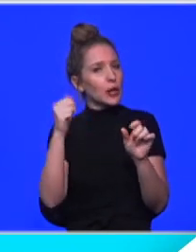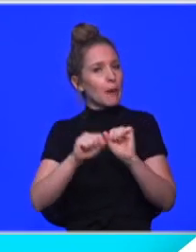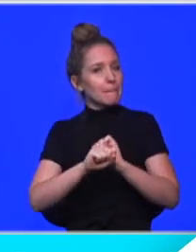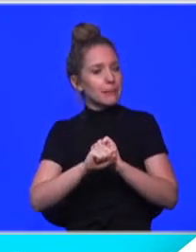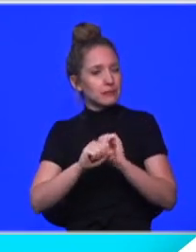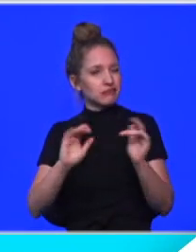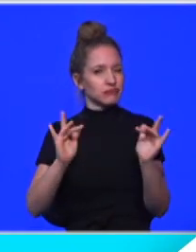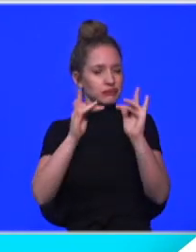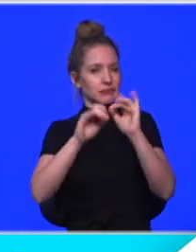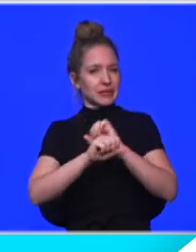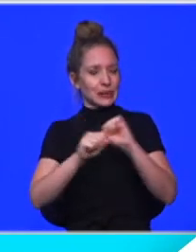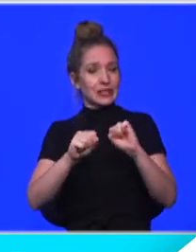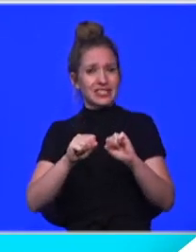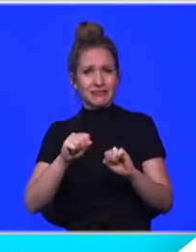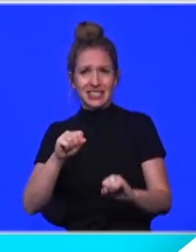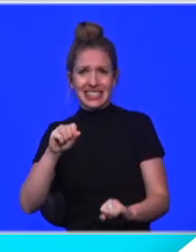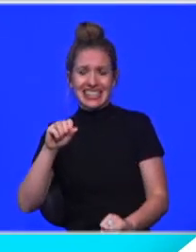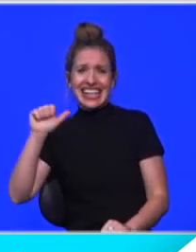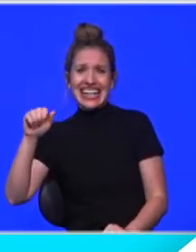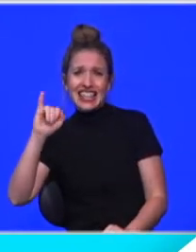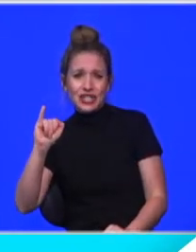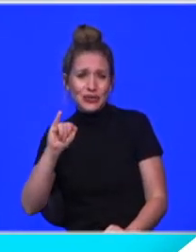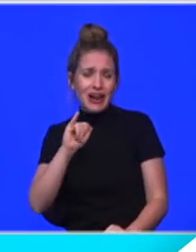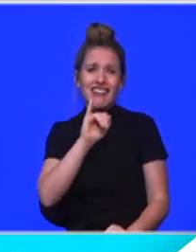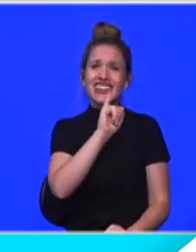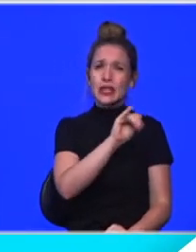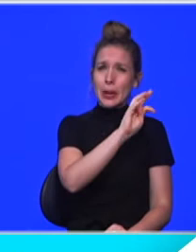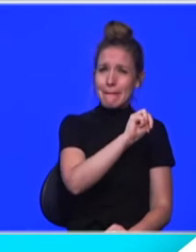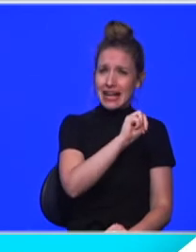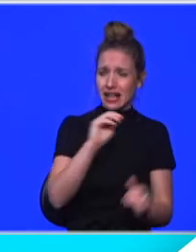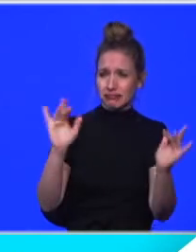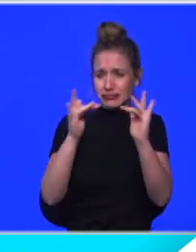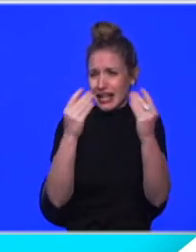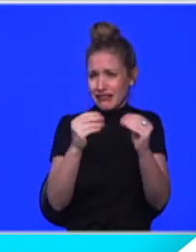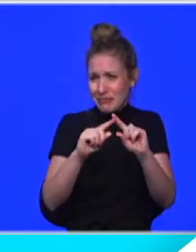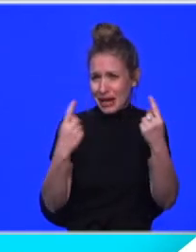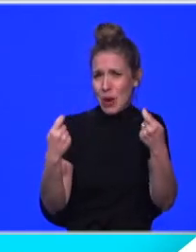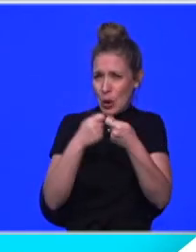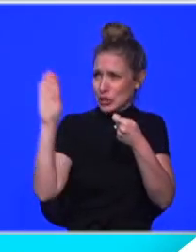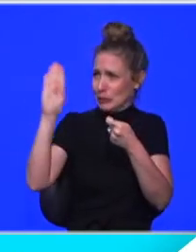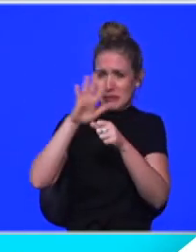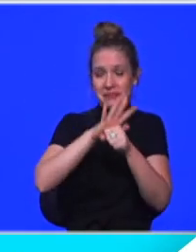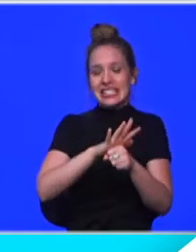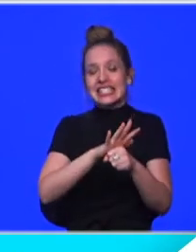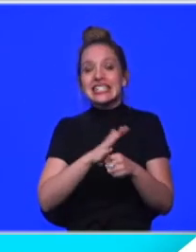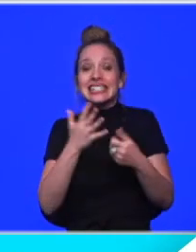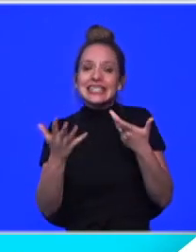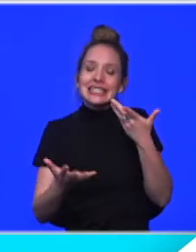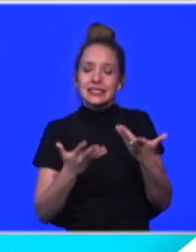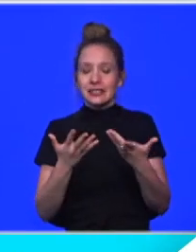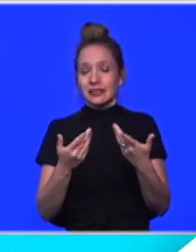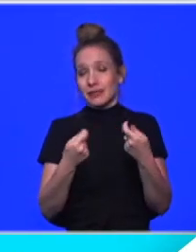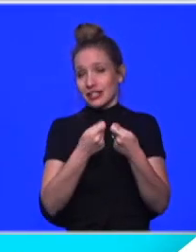שקרו בין אילן ישועה לבין ינון מגל, בכלל על רקע של דברים אחרים שלא קשורים ללחצים שהופעלו על ראש הממשלה, כך